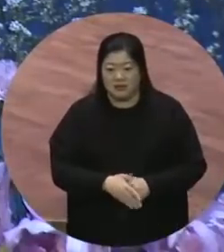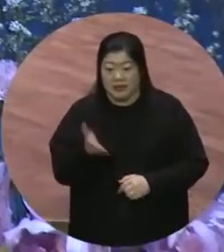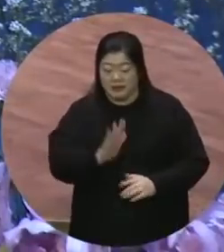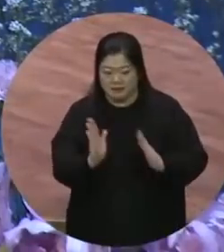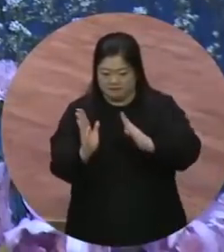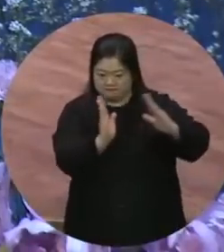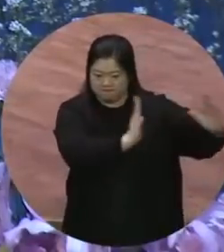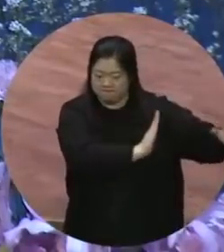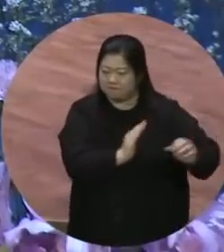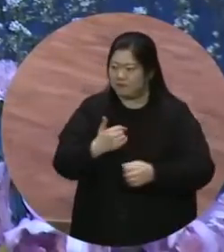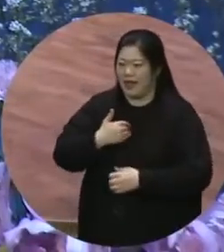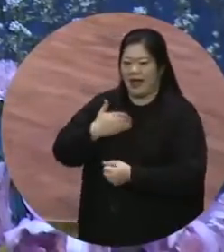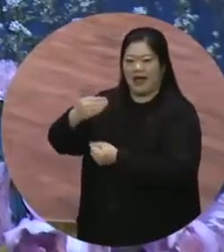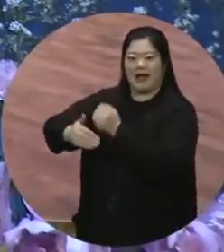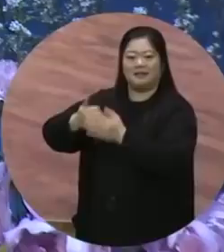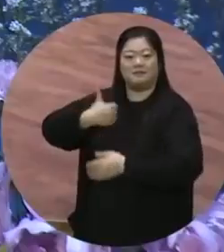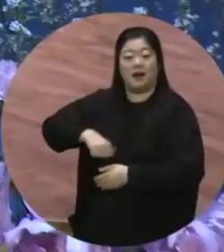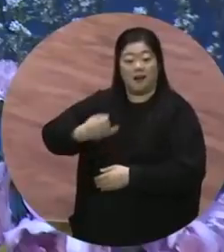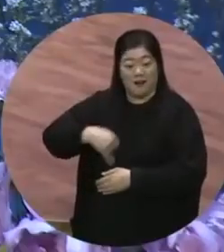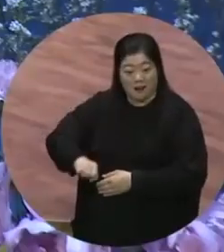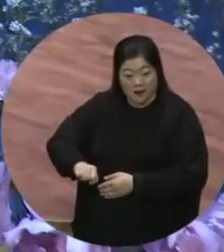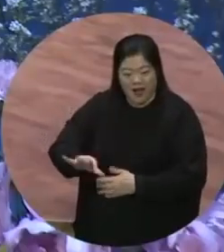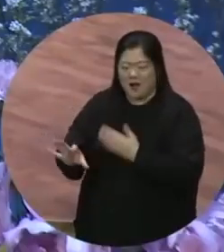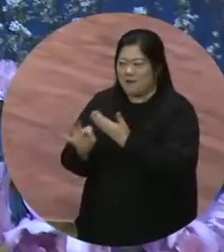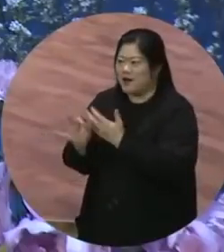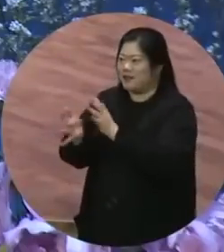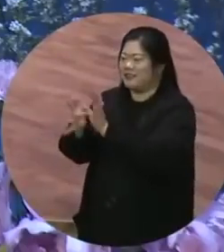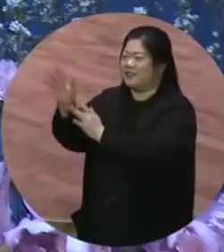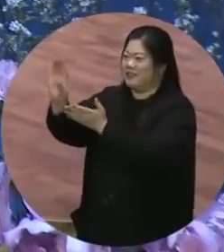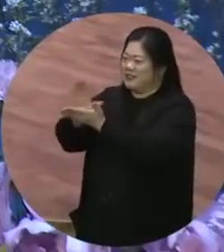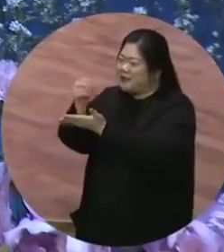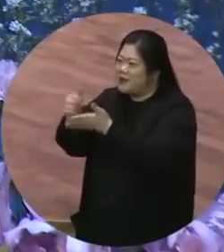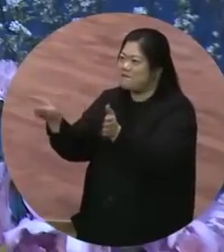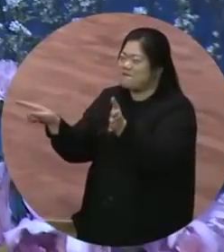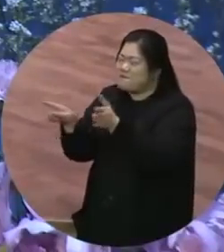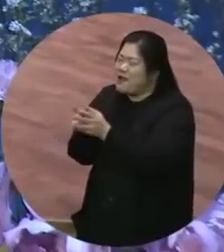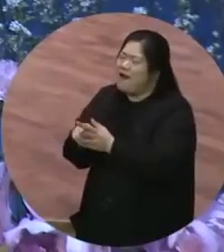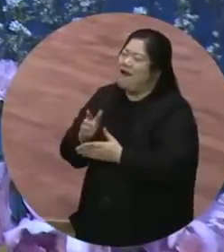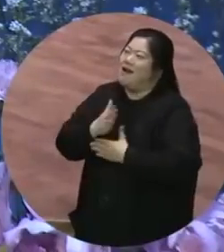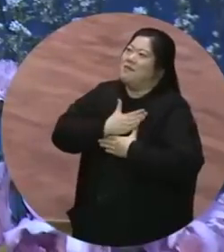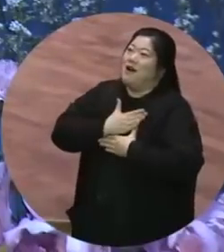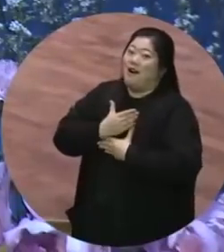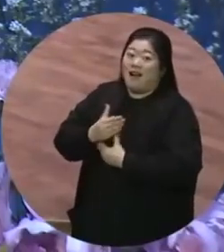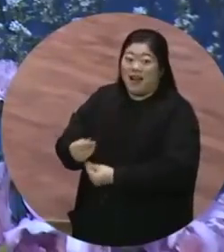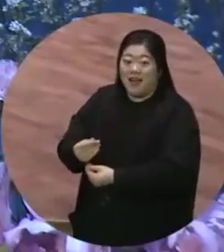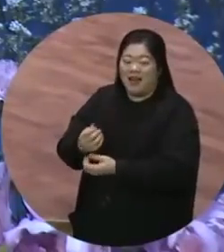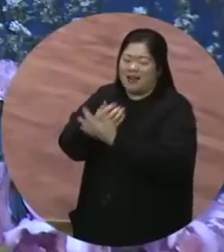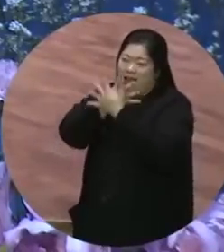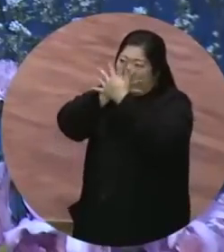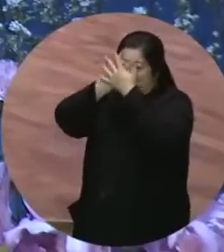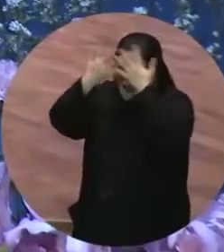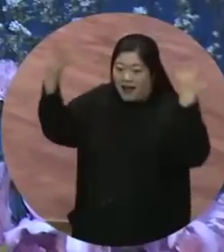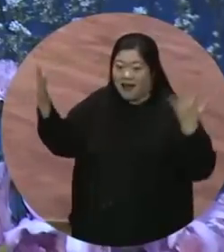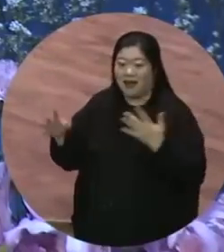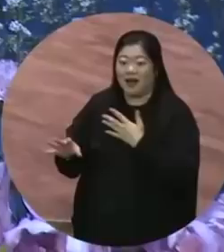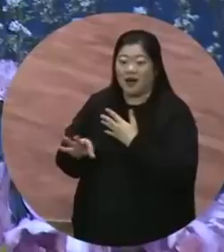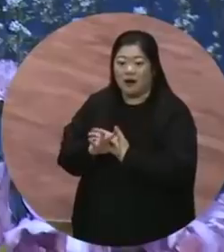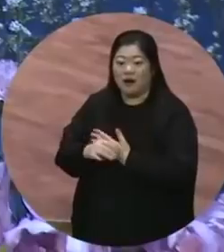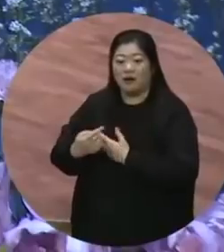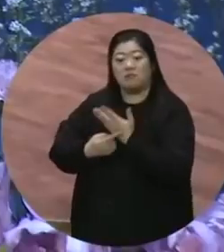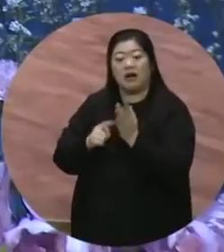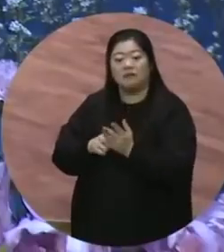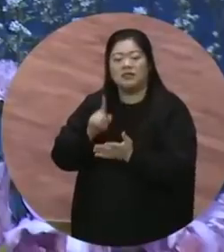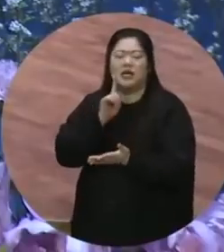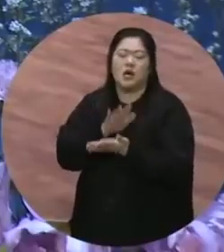하나님의 자녀로서 예수 그리스도의 종된 삶을 사는 사람은 뭐요? 갈수록 참